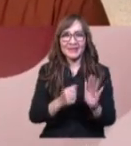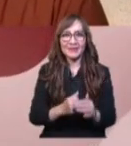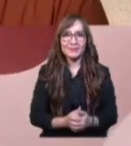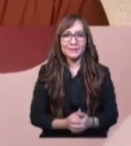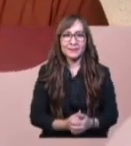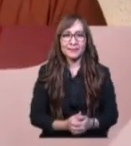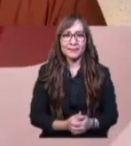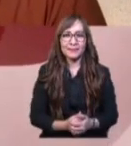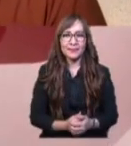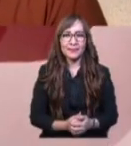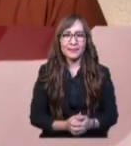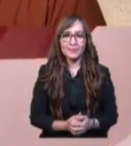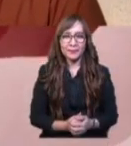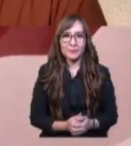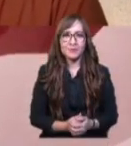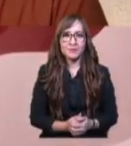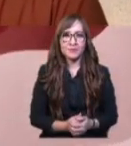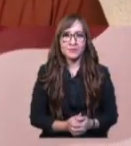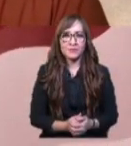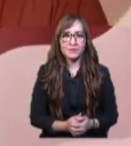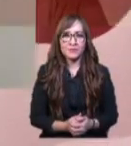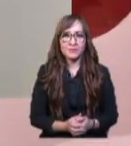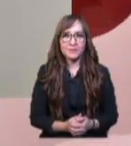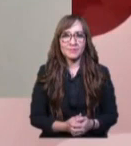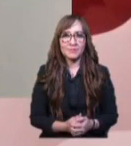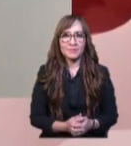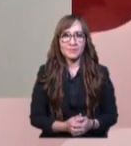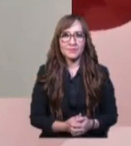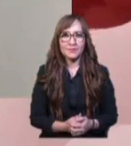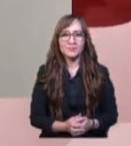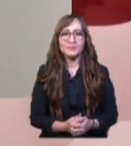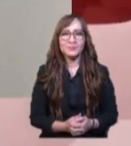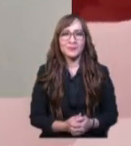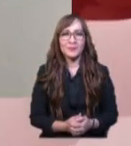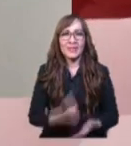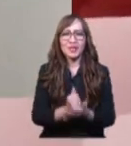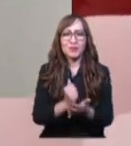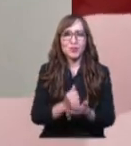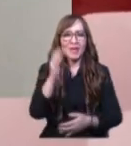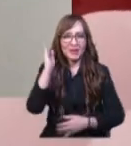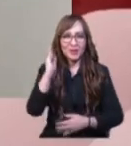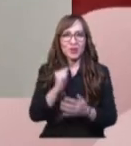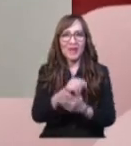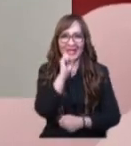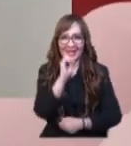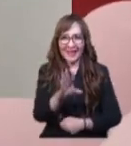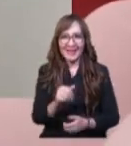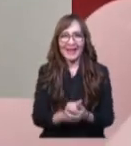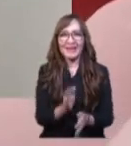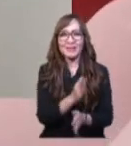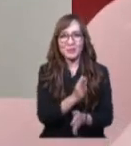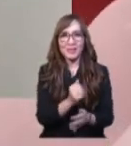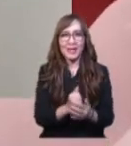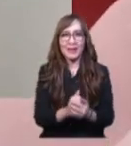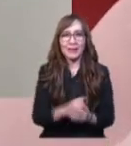Oke. Saya juga melanjutkan aja, sebenarnya poinnya udah disebut Mas Vicky sama Mas Andanu juga.